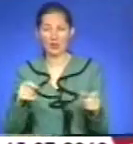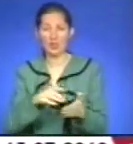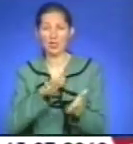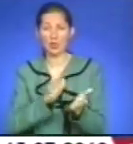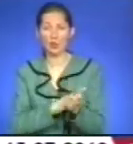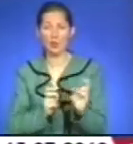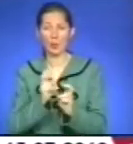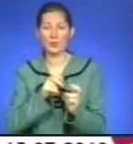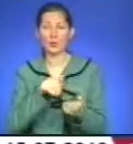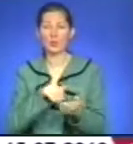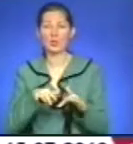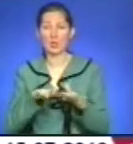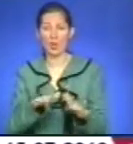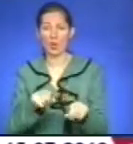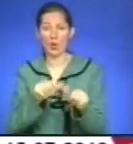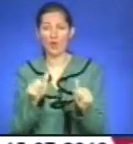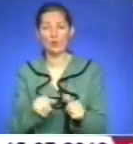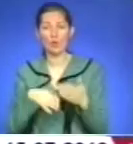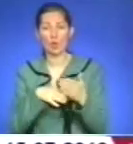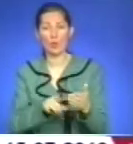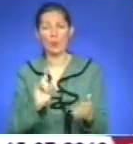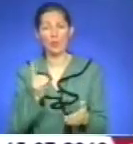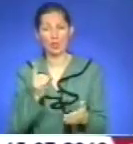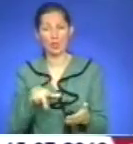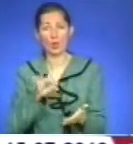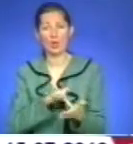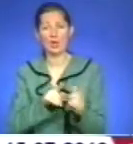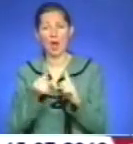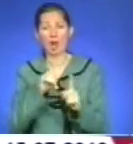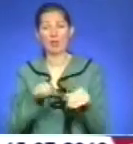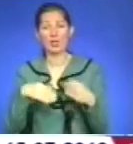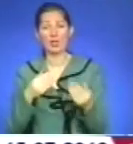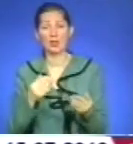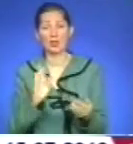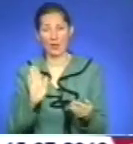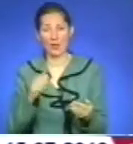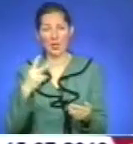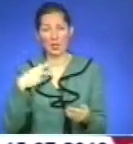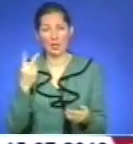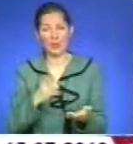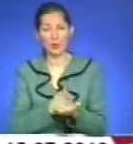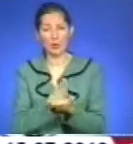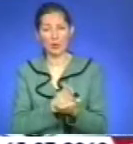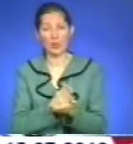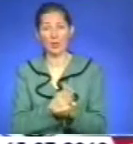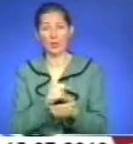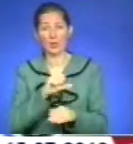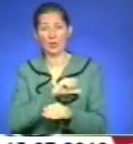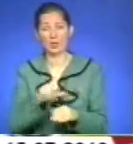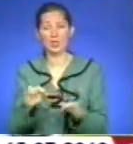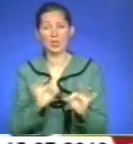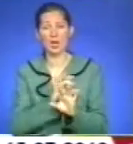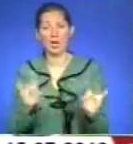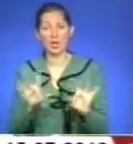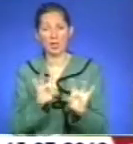підприємницьку діяльність, оформити допомогу на дитину. Міська рада надавати 22 послуги, там дозвіл на зовнішню рекламу,